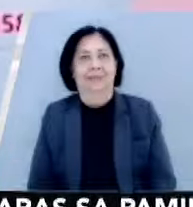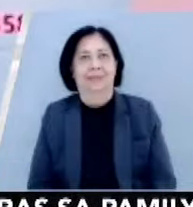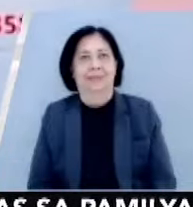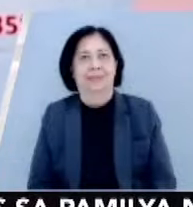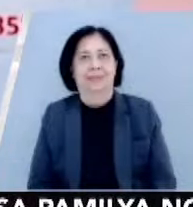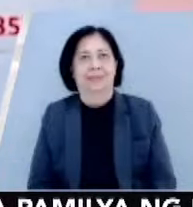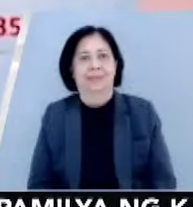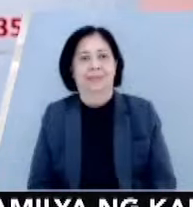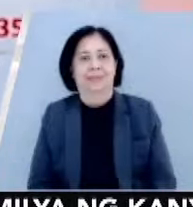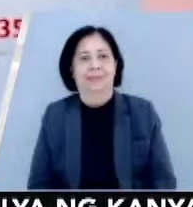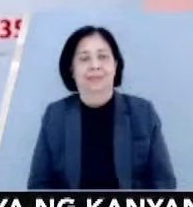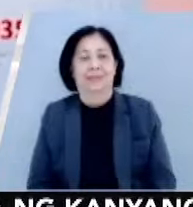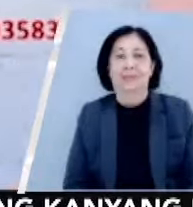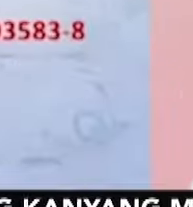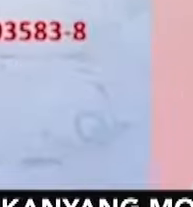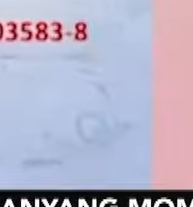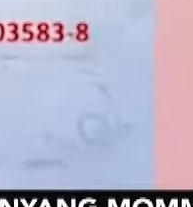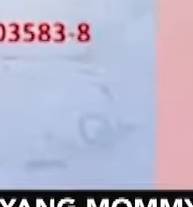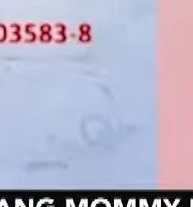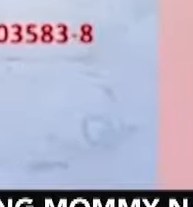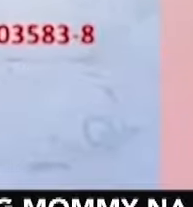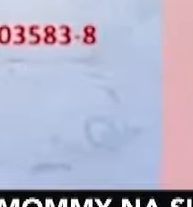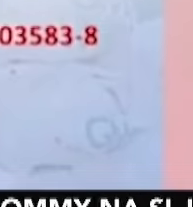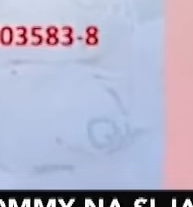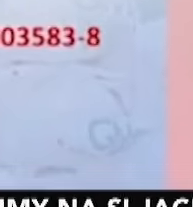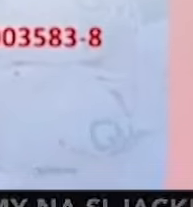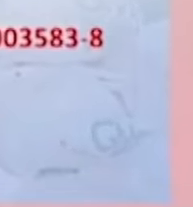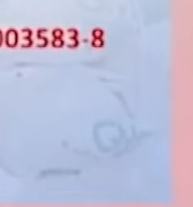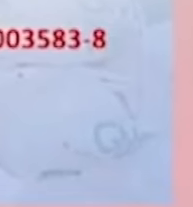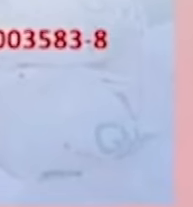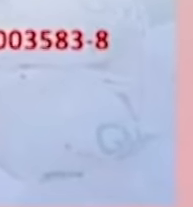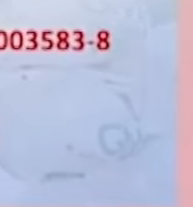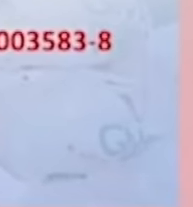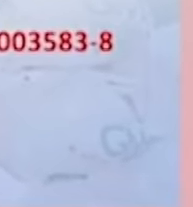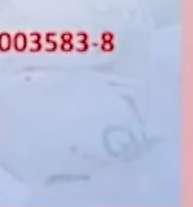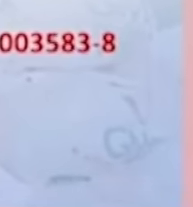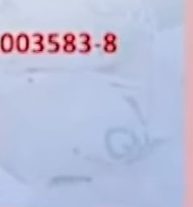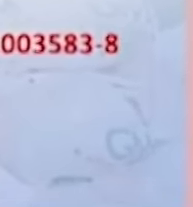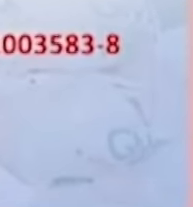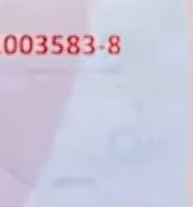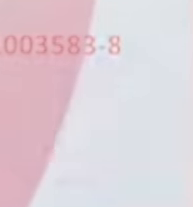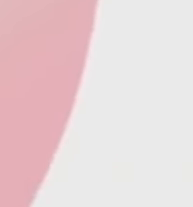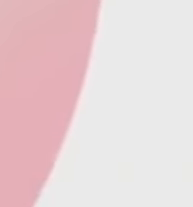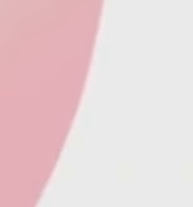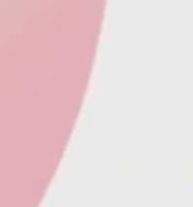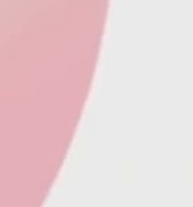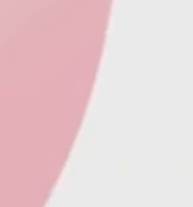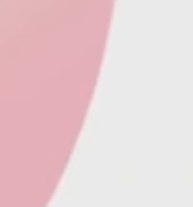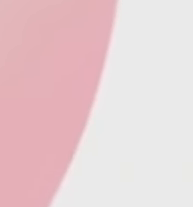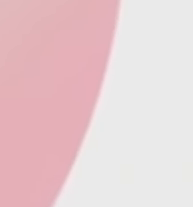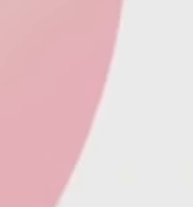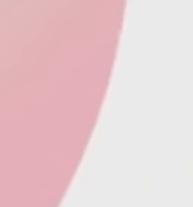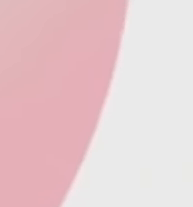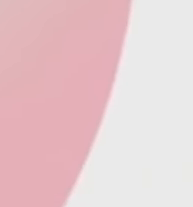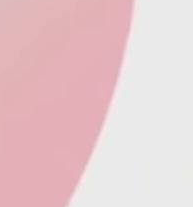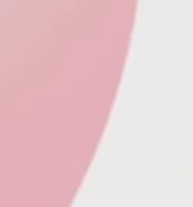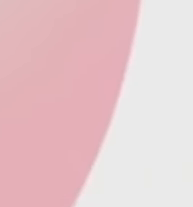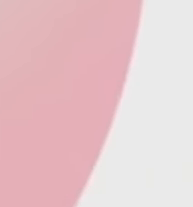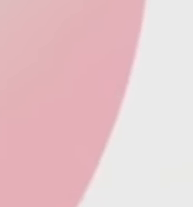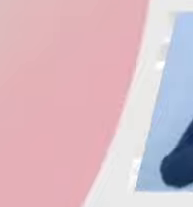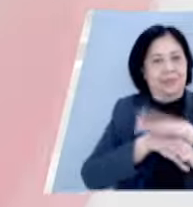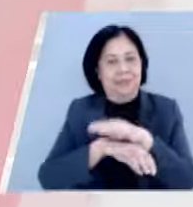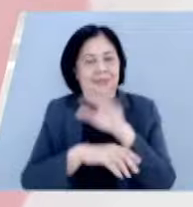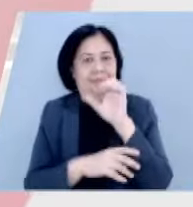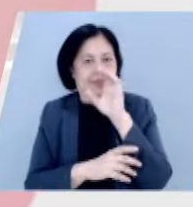Sa mga nais makiisa sa aming mga proyekto, maaaring magdeposito sa aming mga bank account o magpadala sa Cebuana